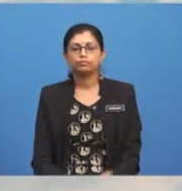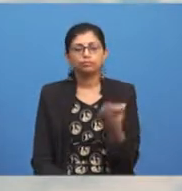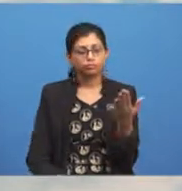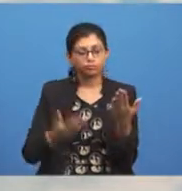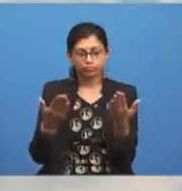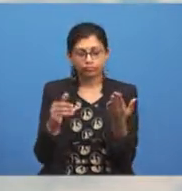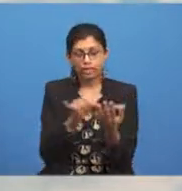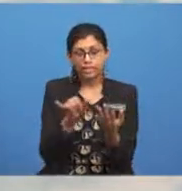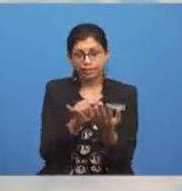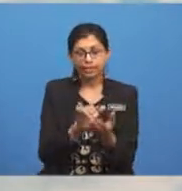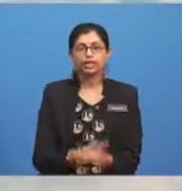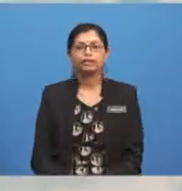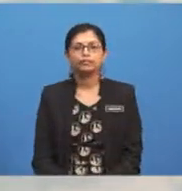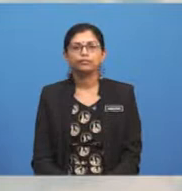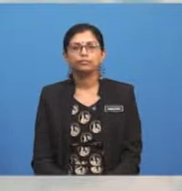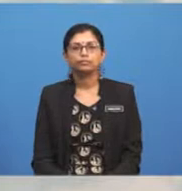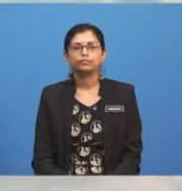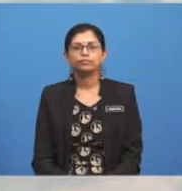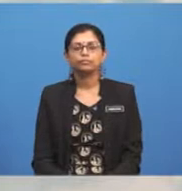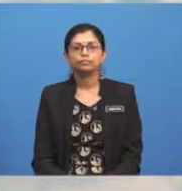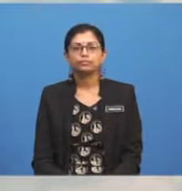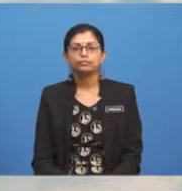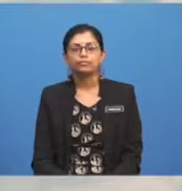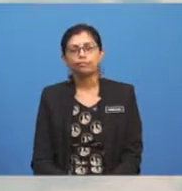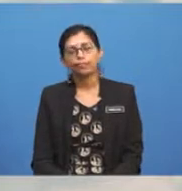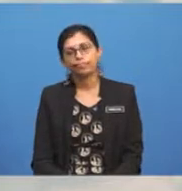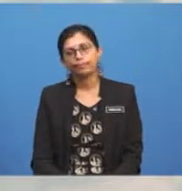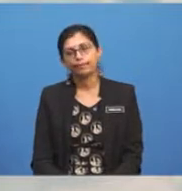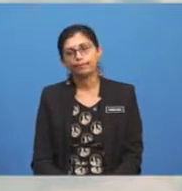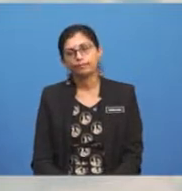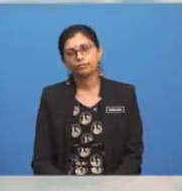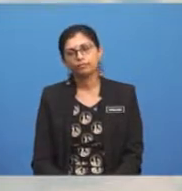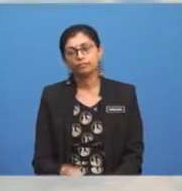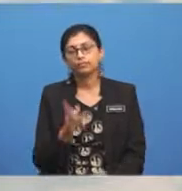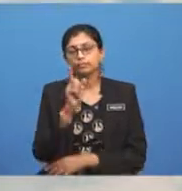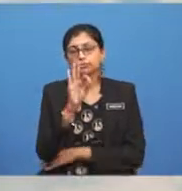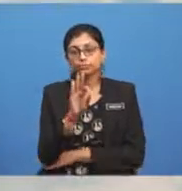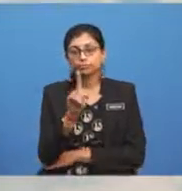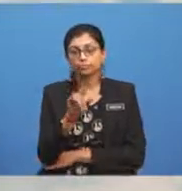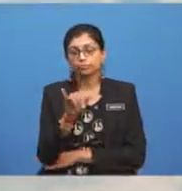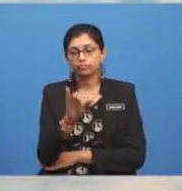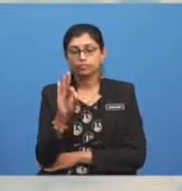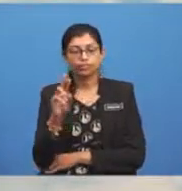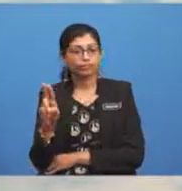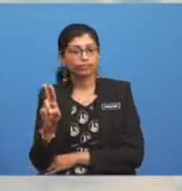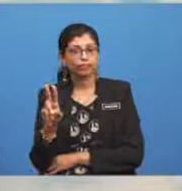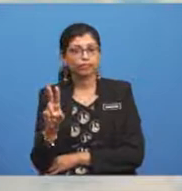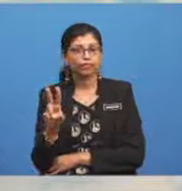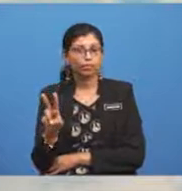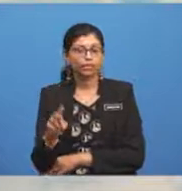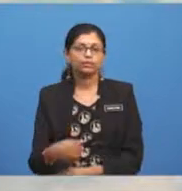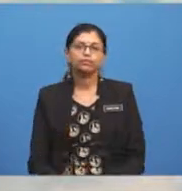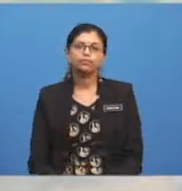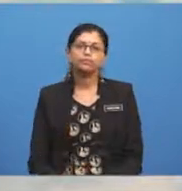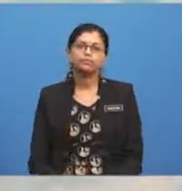persamaan tadi, maka kita akan dapati F1 bersamaan dengan